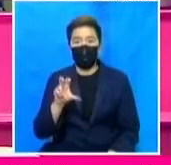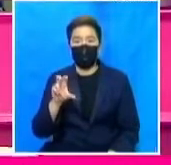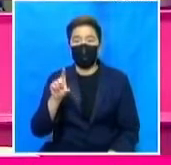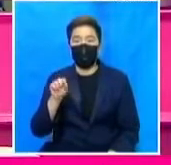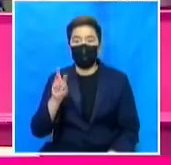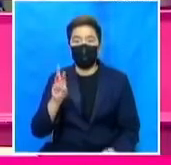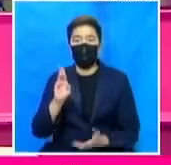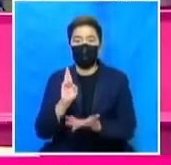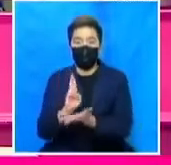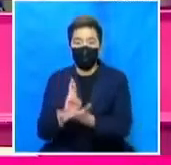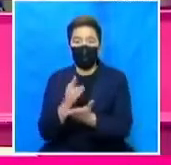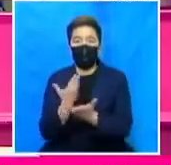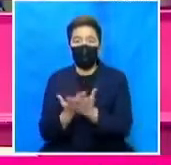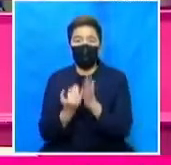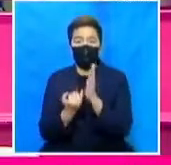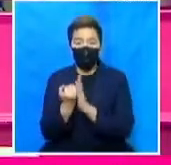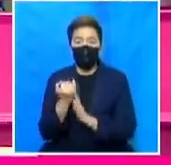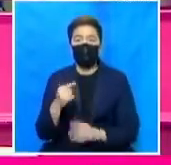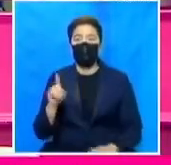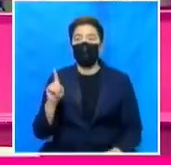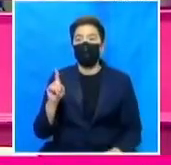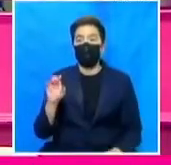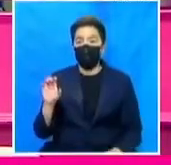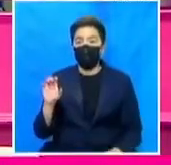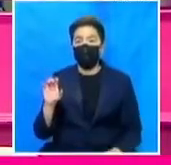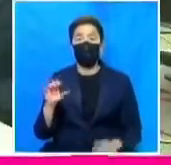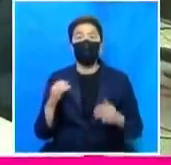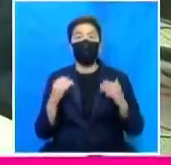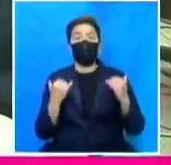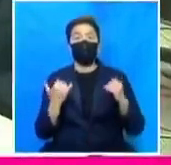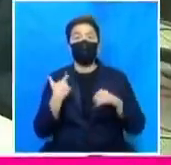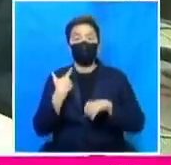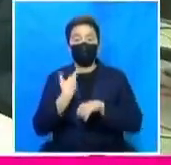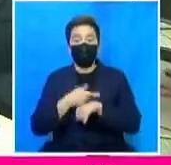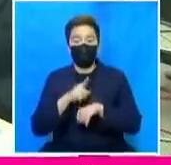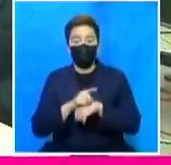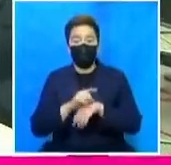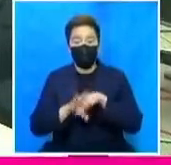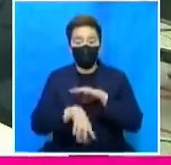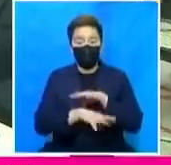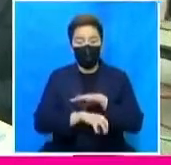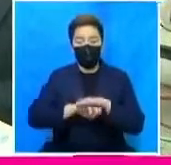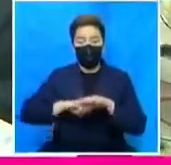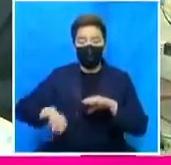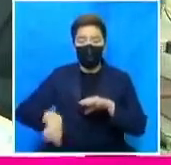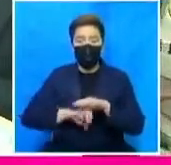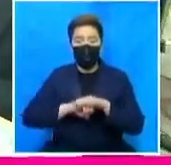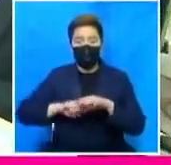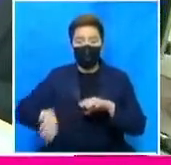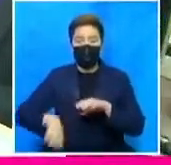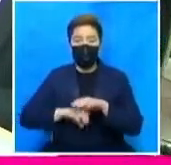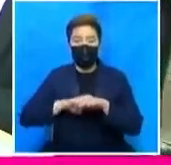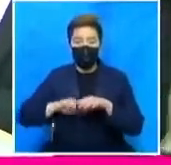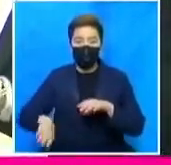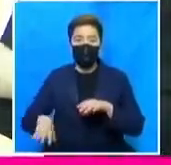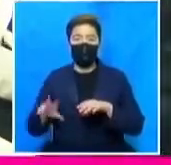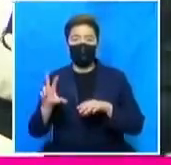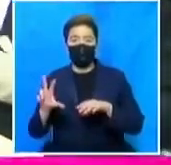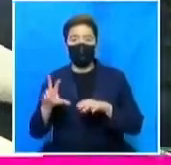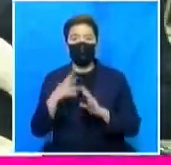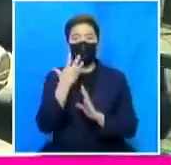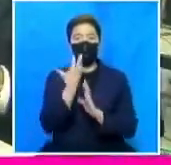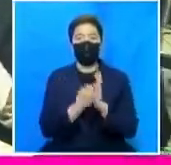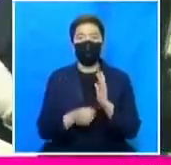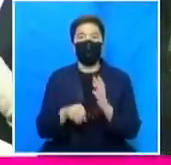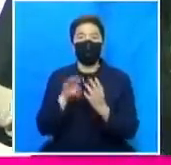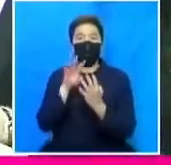139,326 อันดับอันดับละ100บาทซึ่งประธานกรรมการสุ่มจับลูกบอลแสดงหลักออก3หลักเพื่อใช้หลักที่เหลือในการออกร